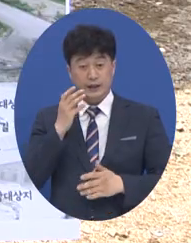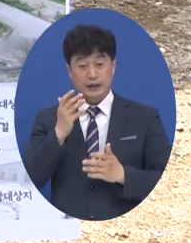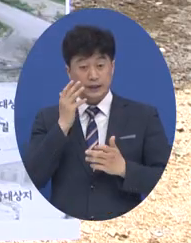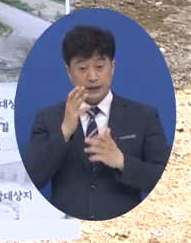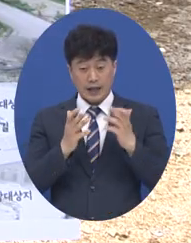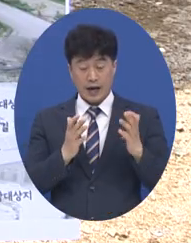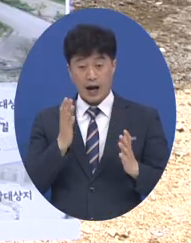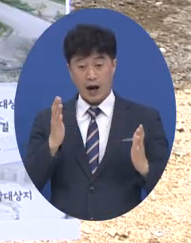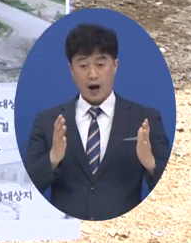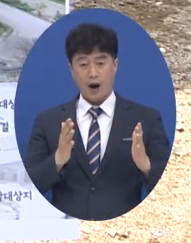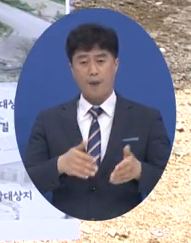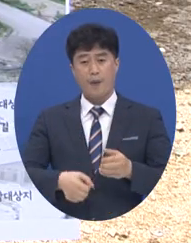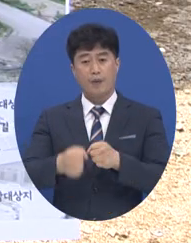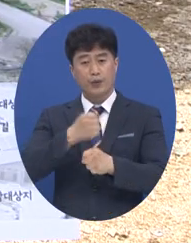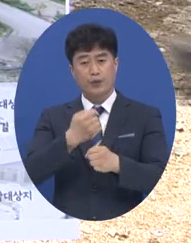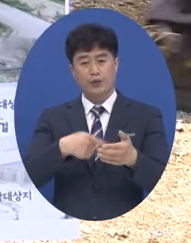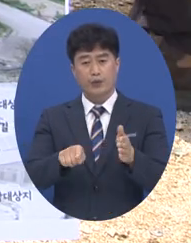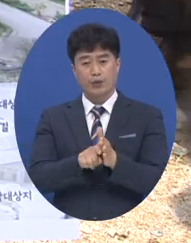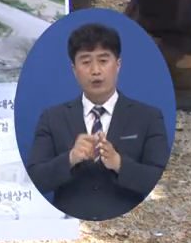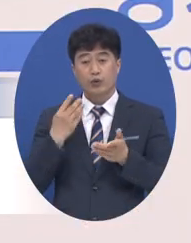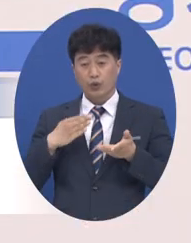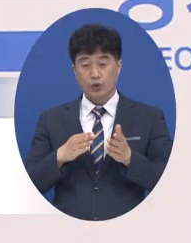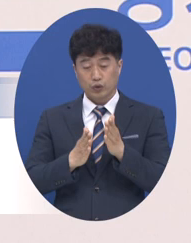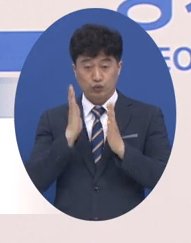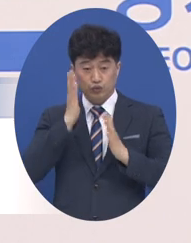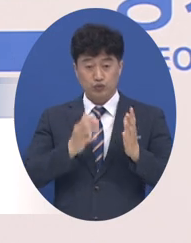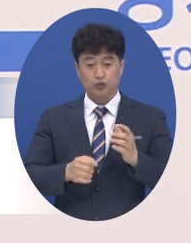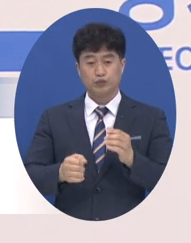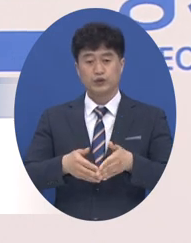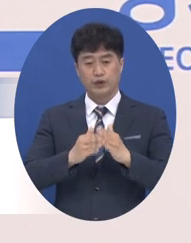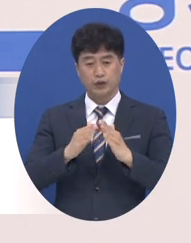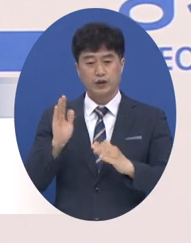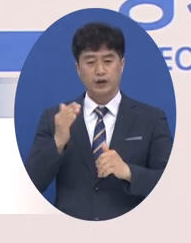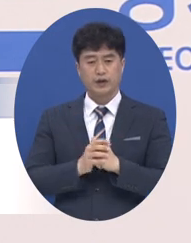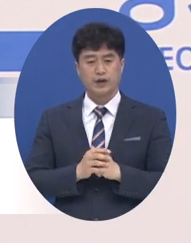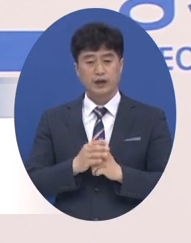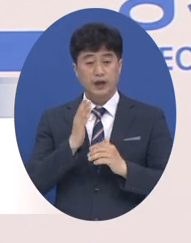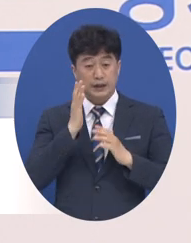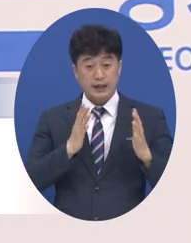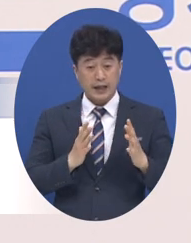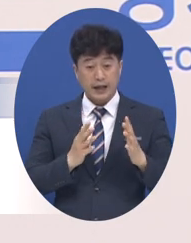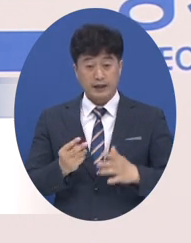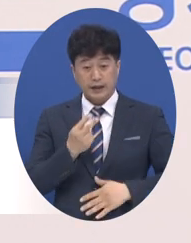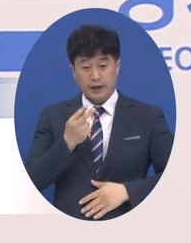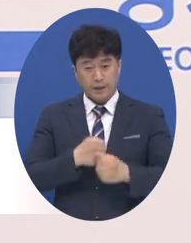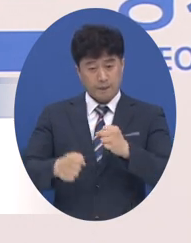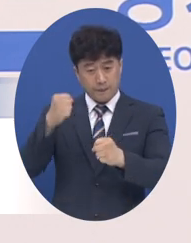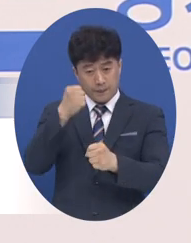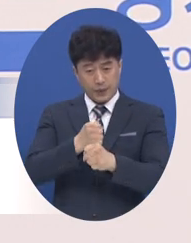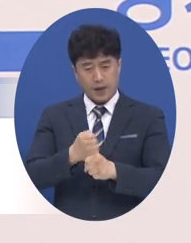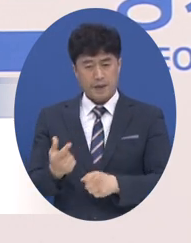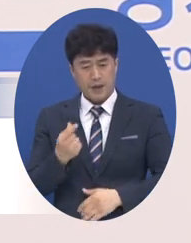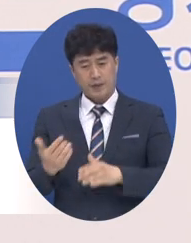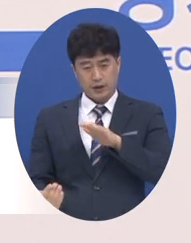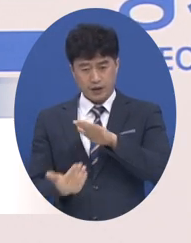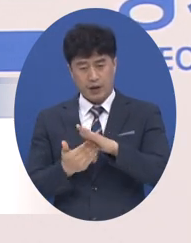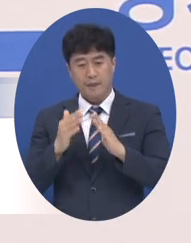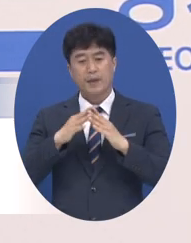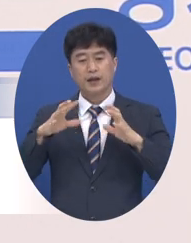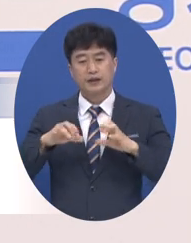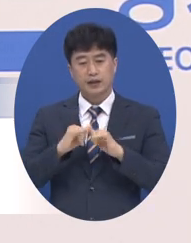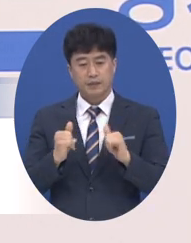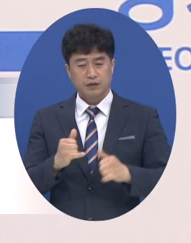위한 경기에 숲을 조성 합니다 산림 생태 복원 잊어 속히 이루어져서 마을 주민들에게도